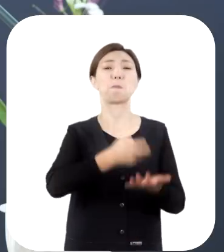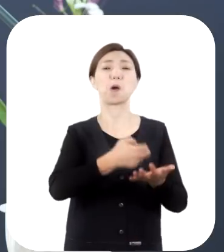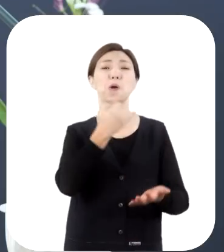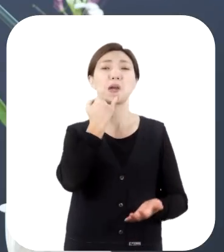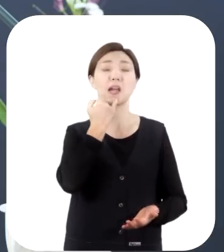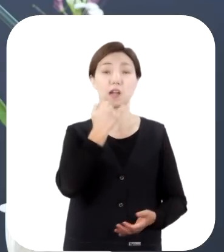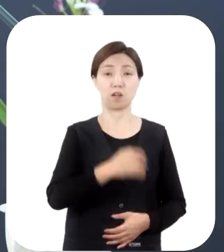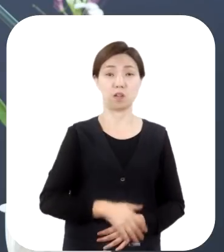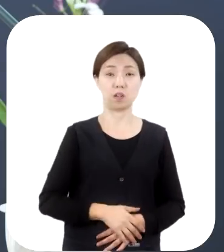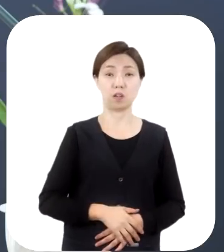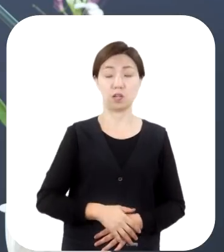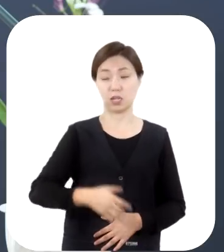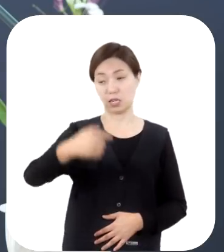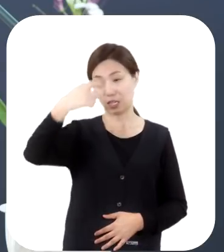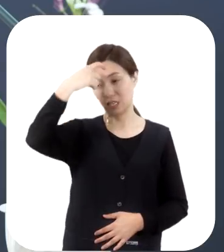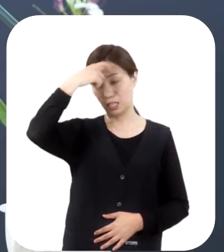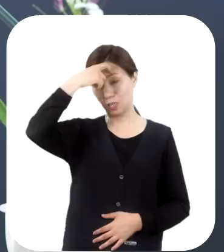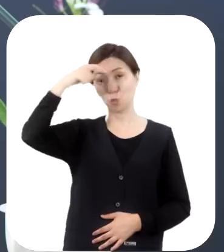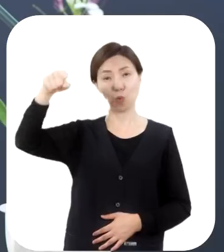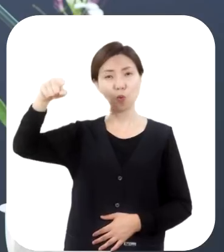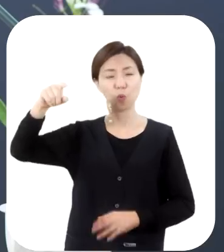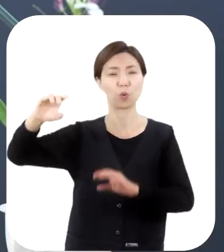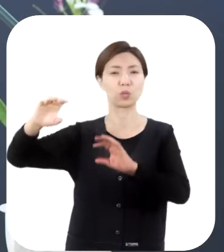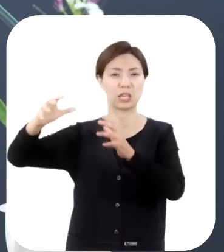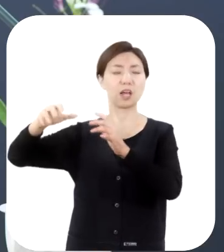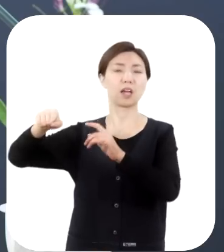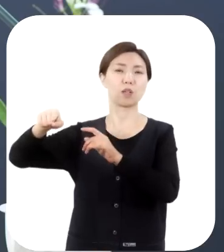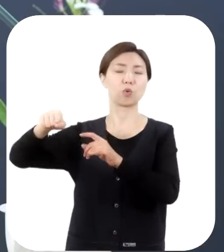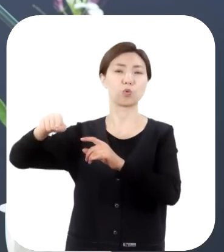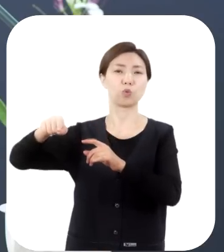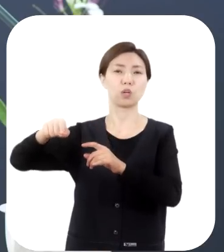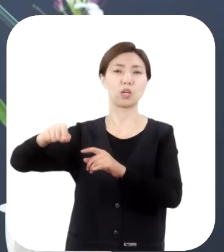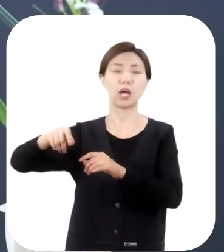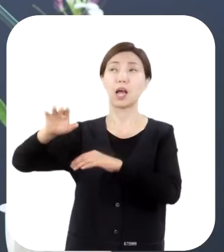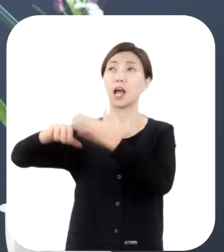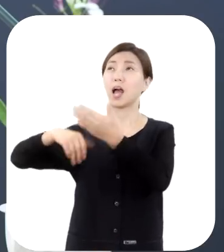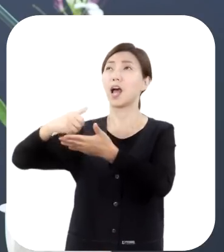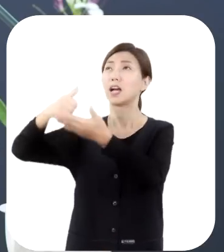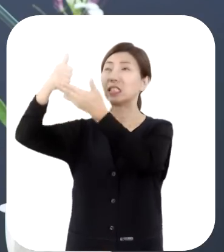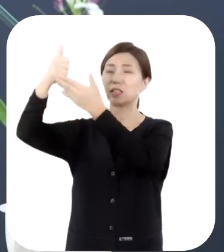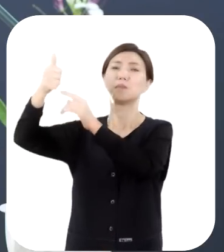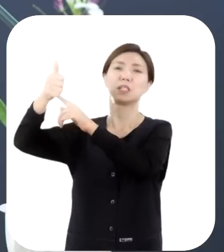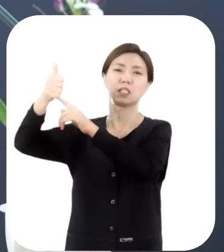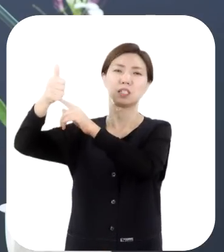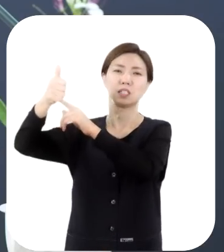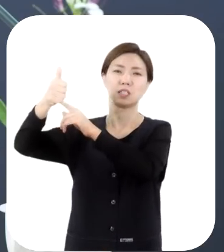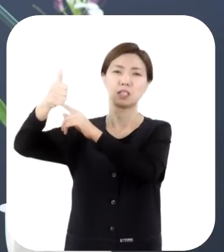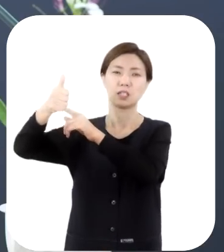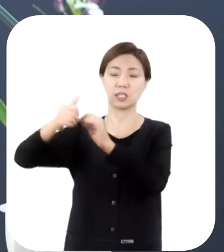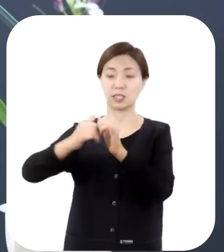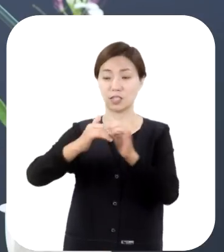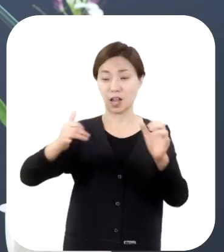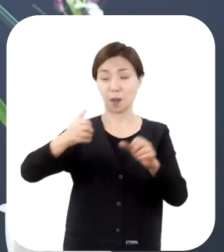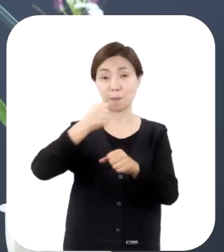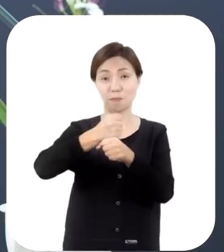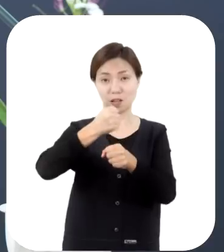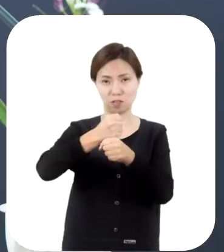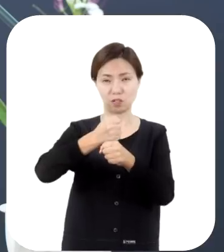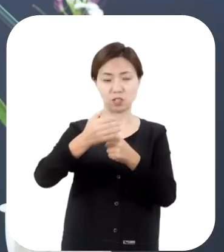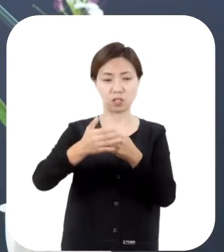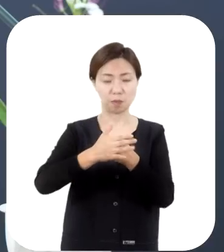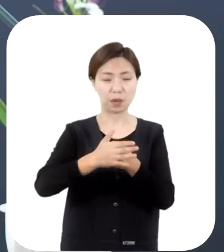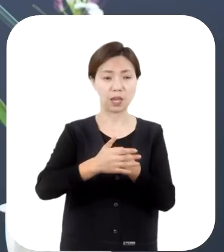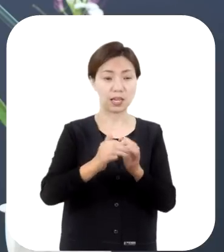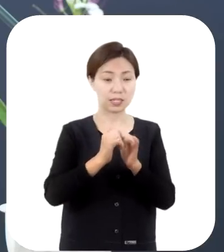기독교 쪽에서도 하느님께서 이 세상을 창조하고 인간을 창조해서 인간이 다른 동물을